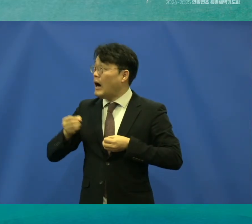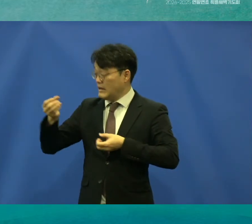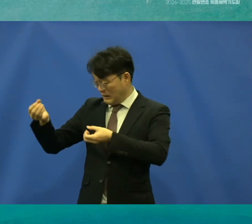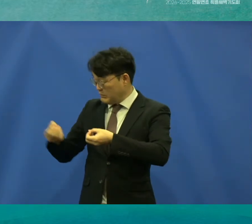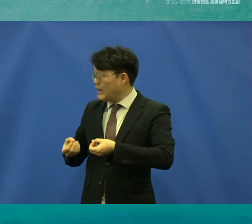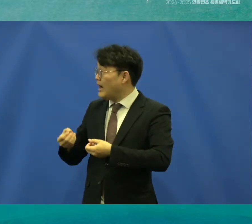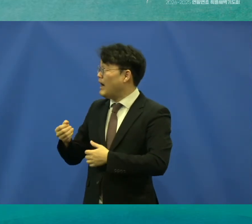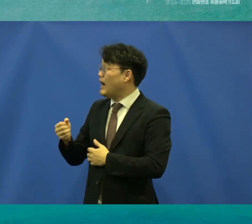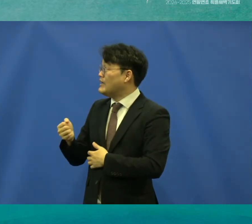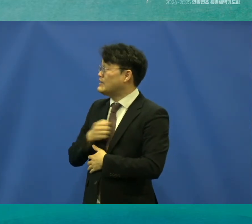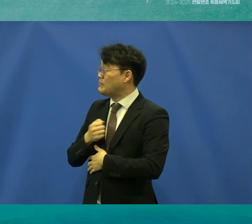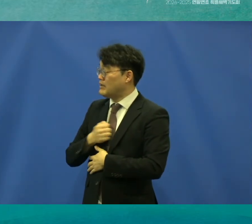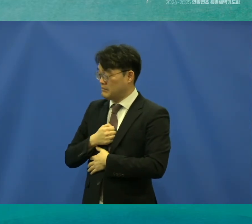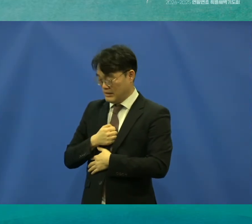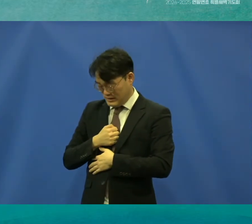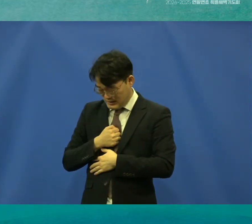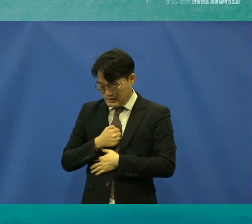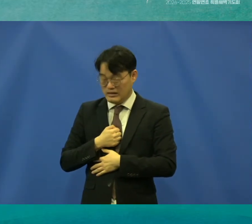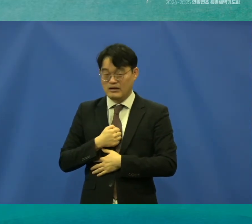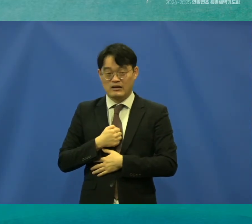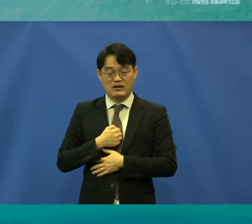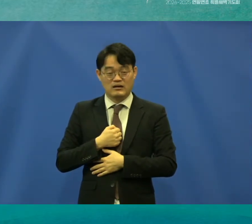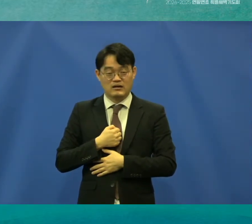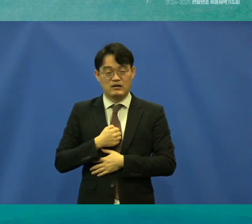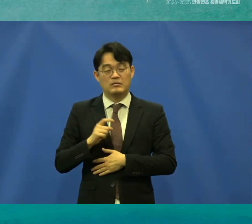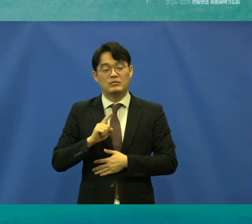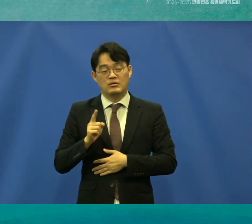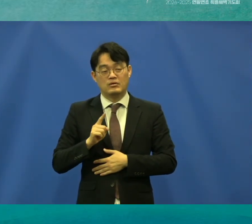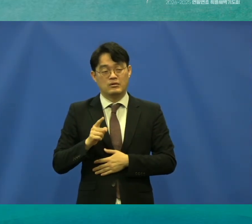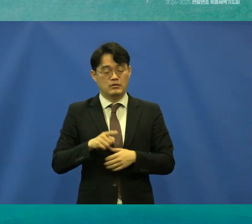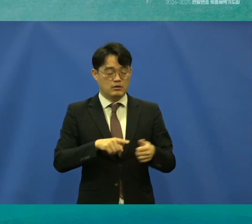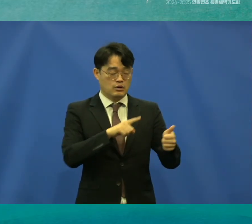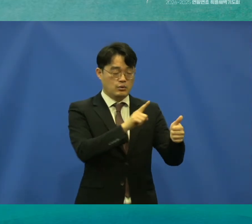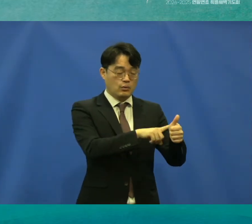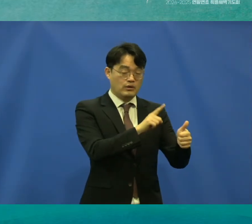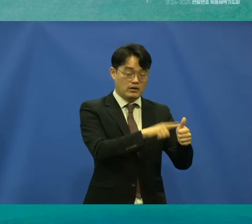지가 생각하는 하나님은 너무 작은 거예요.